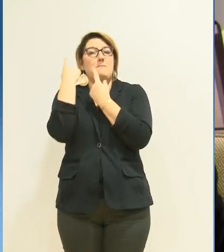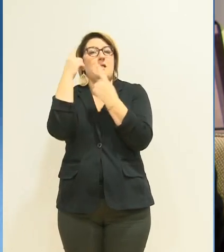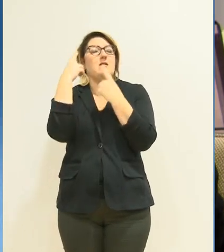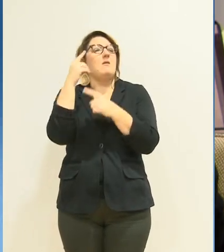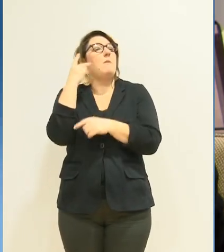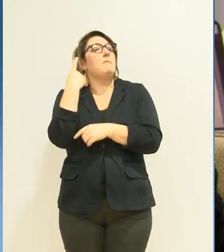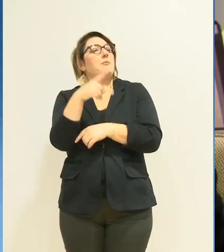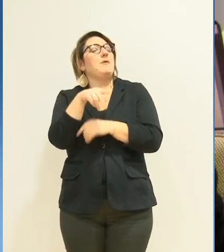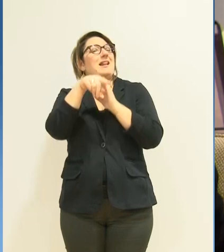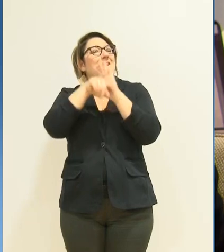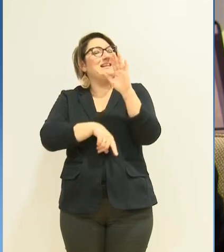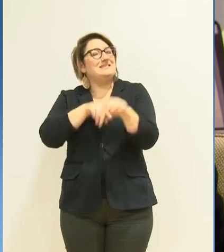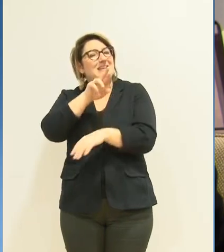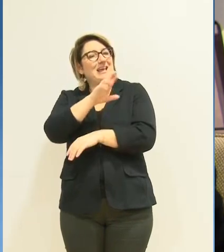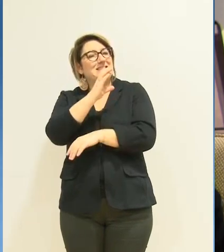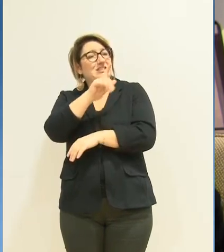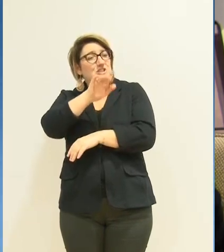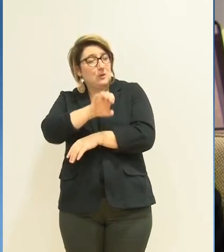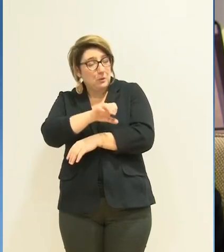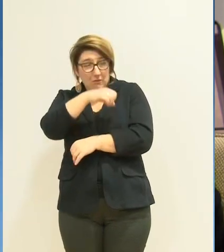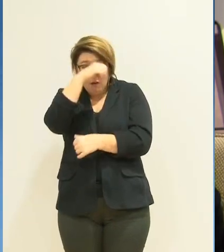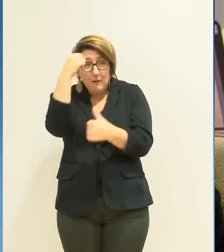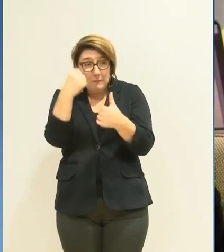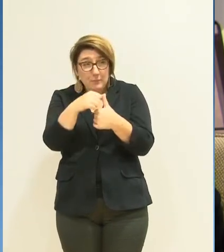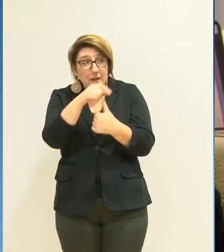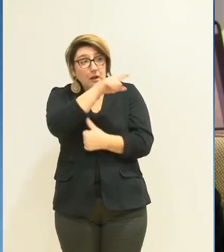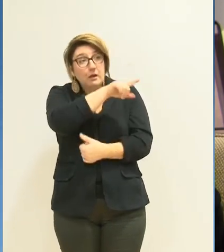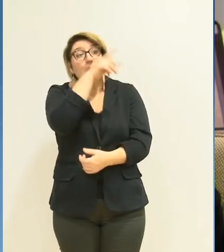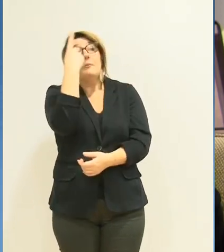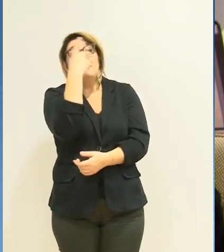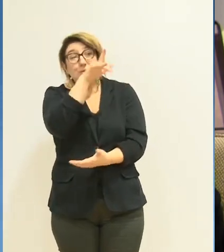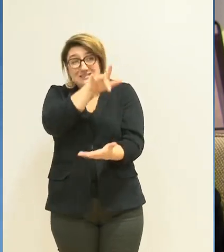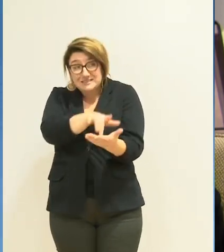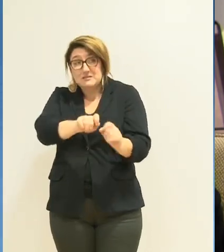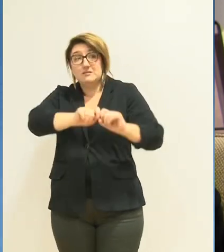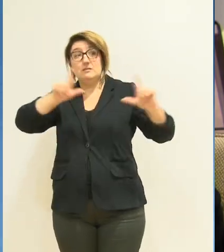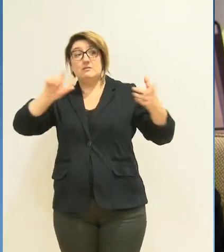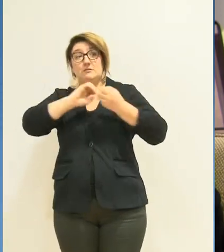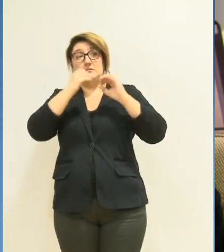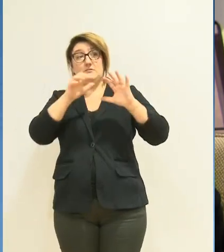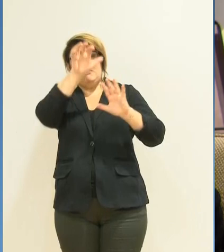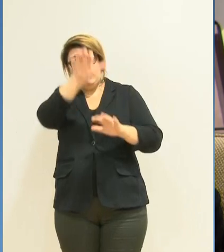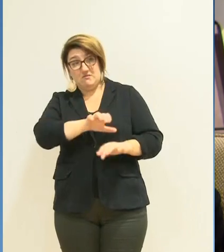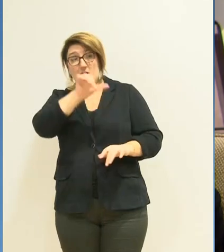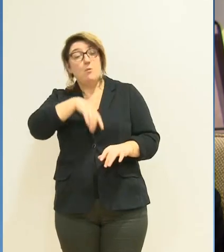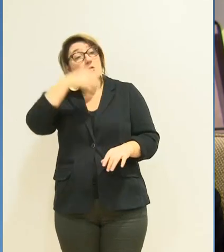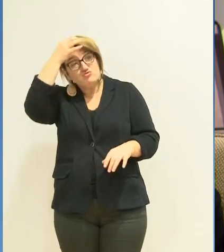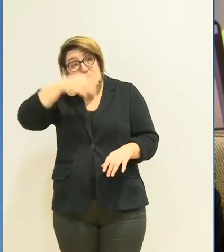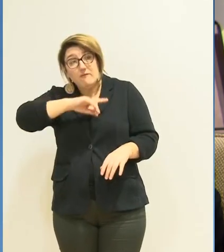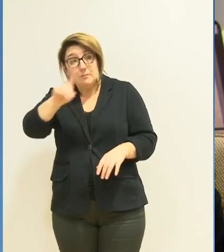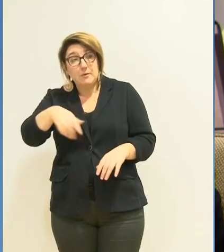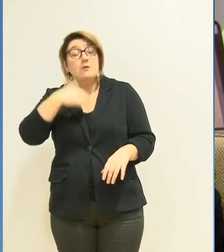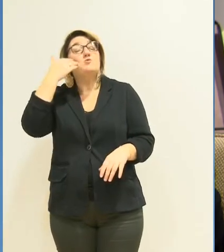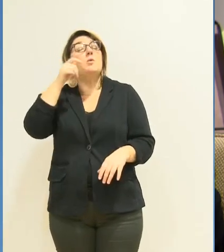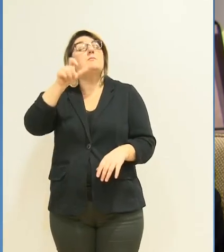eu c'est sur votre site un seul invente rien et je connais des personnes qui y étaient